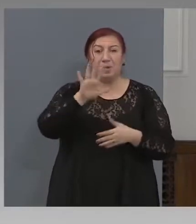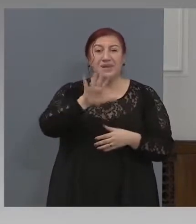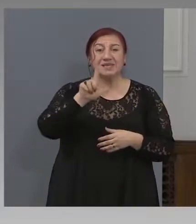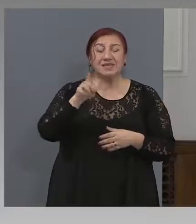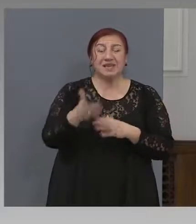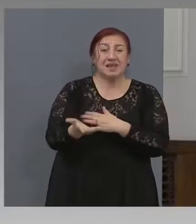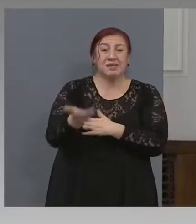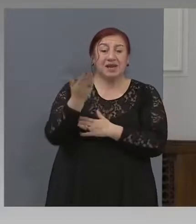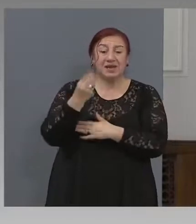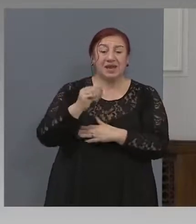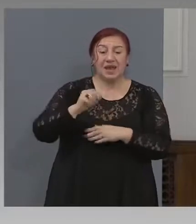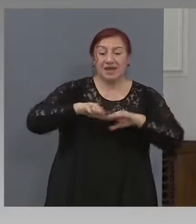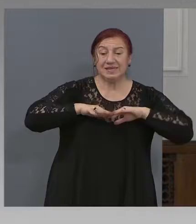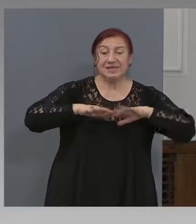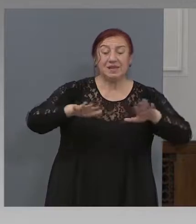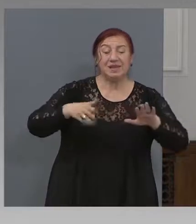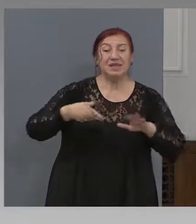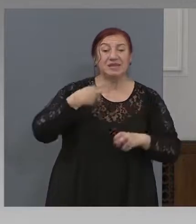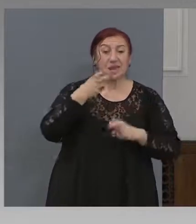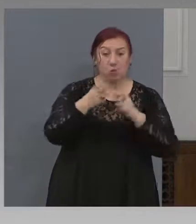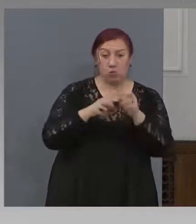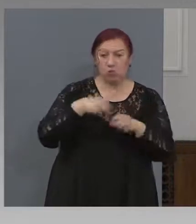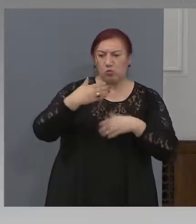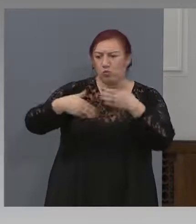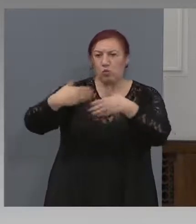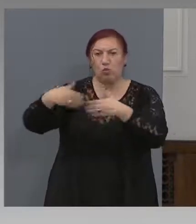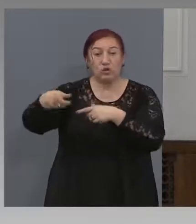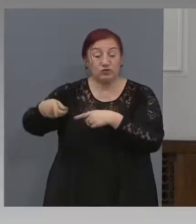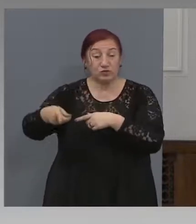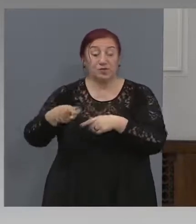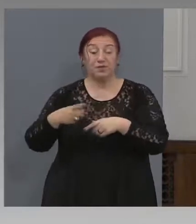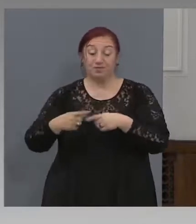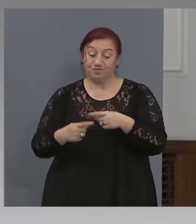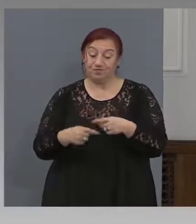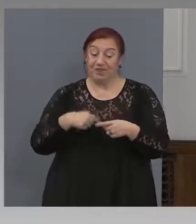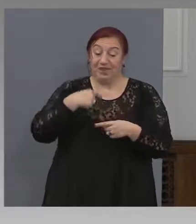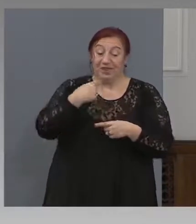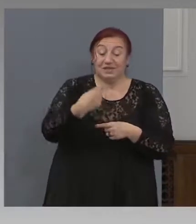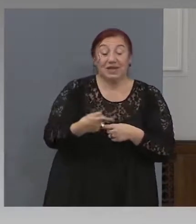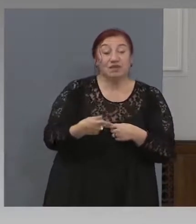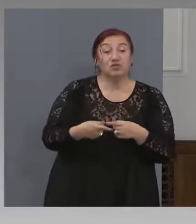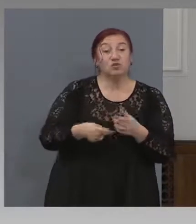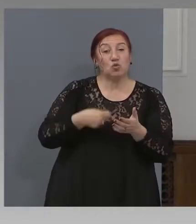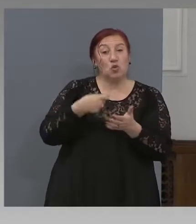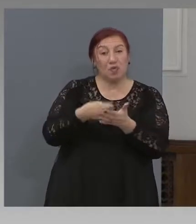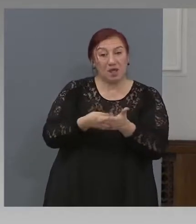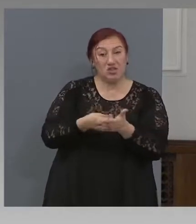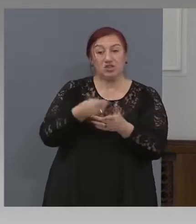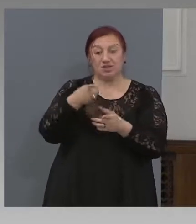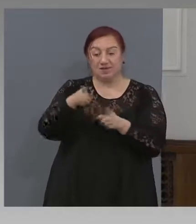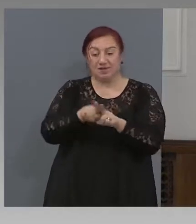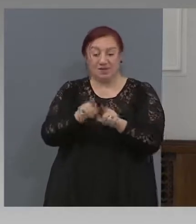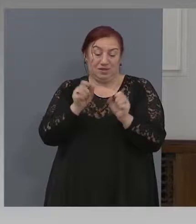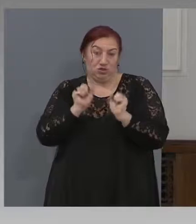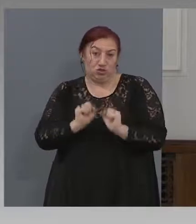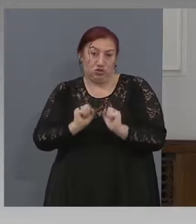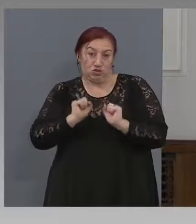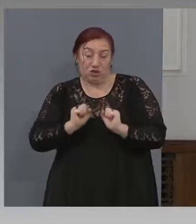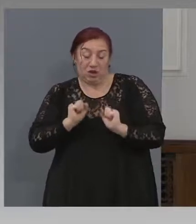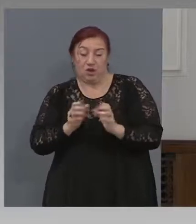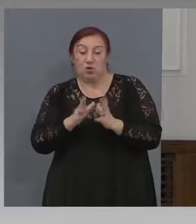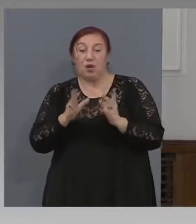земеделски производители. Следващото плащане е така по-чакано, по-голямо, е